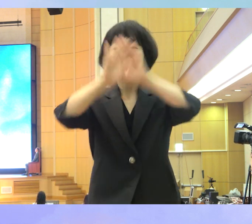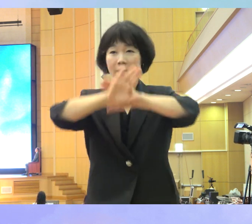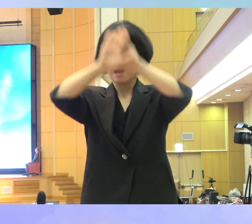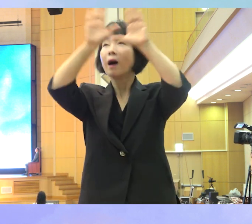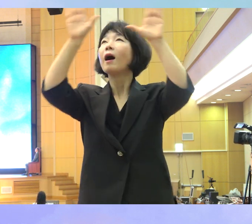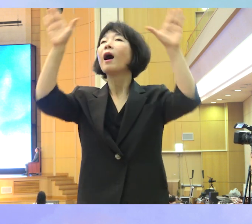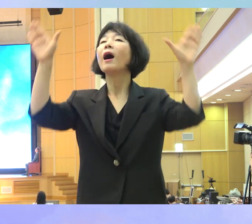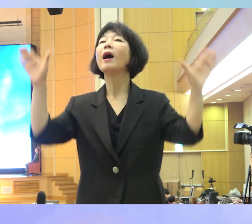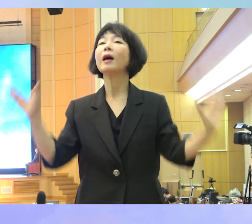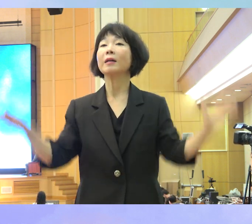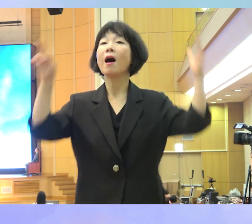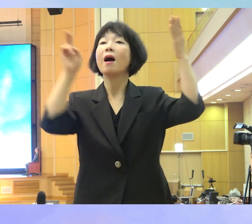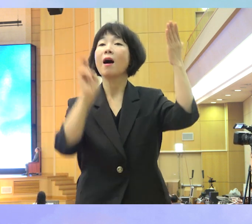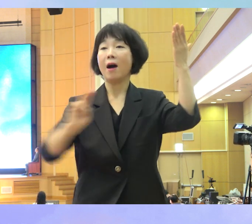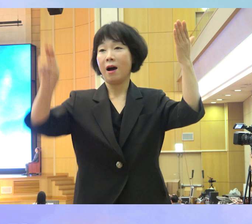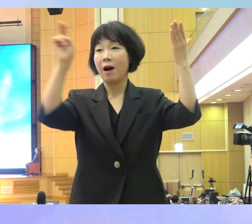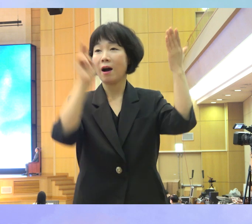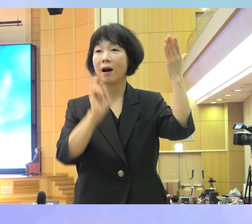하늘